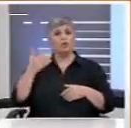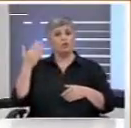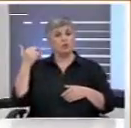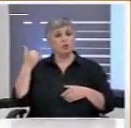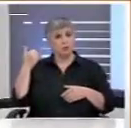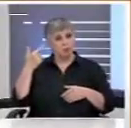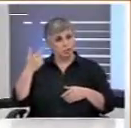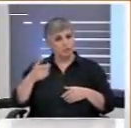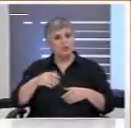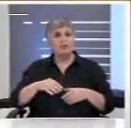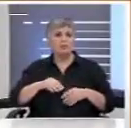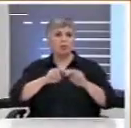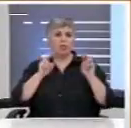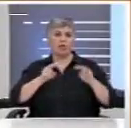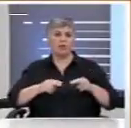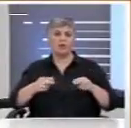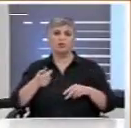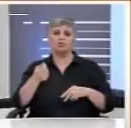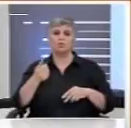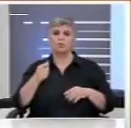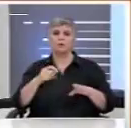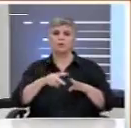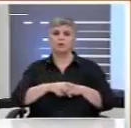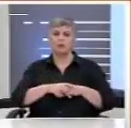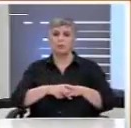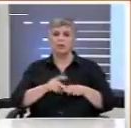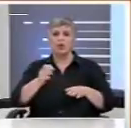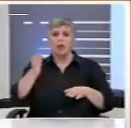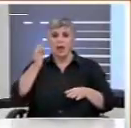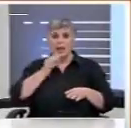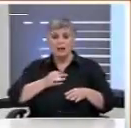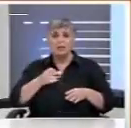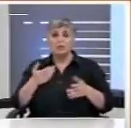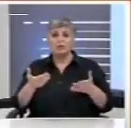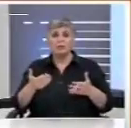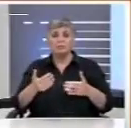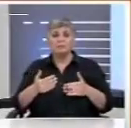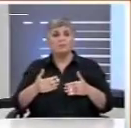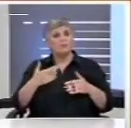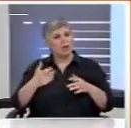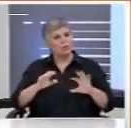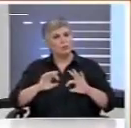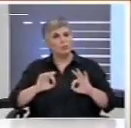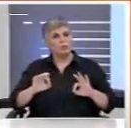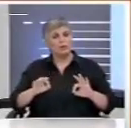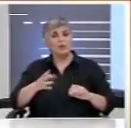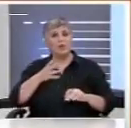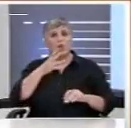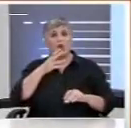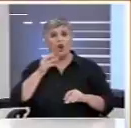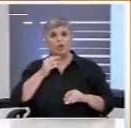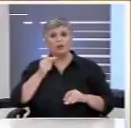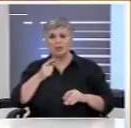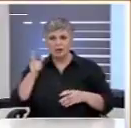είναι βιώσιμο το χρέος, γιατί δεν είχε άλλη επιλογή, γιατί ήταν εντός του προγράμματος. Ξέρετε, στο σκάνδαλο στη Βρετανία του